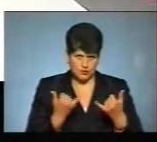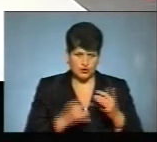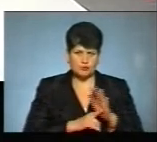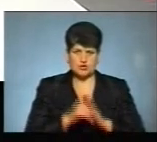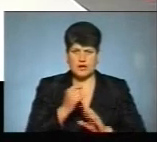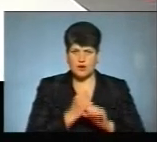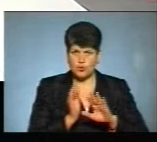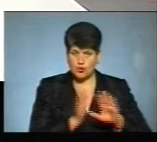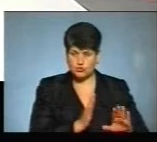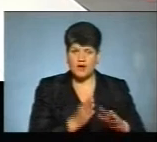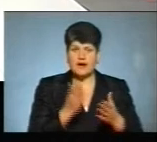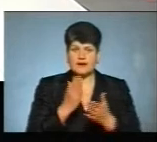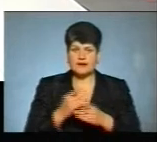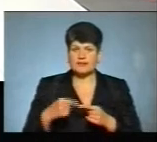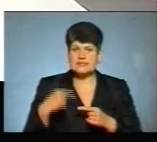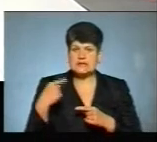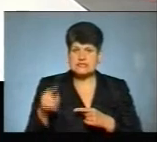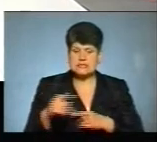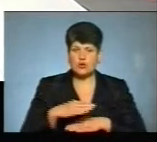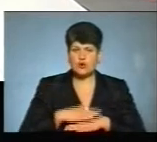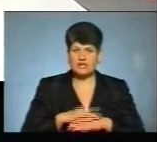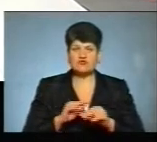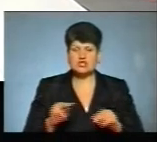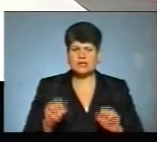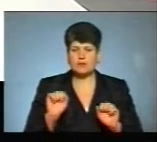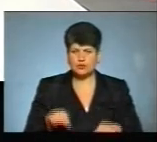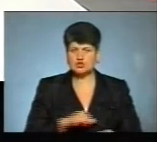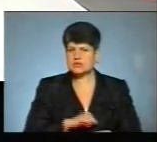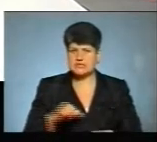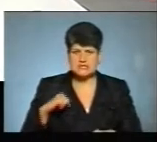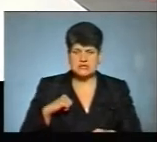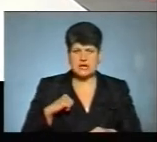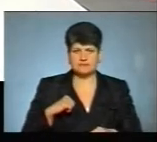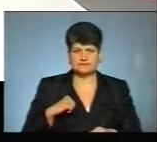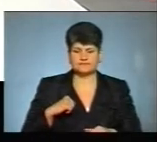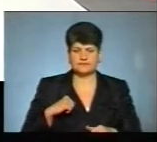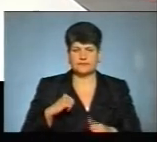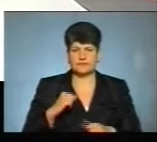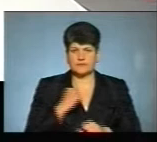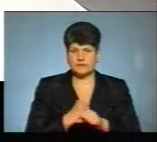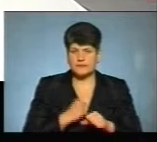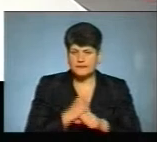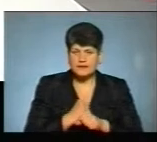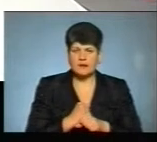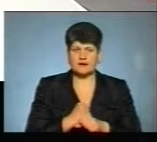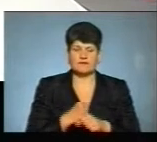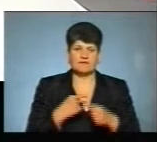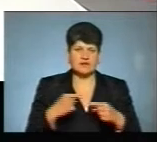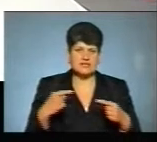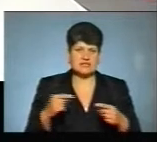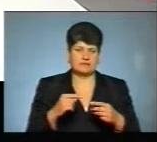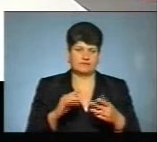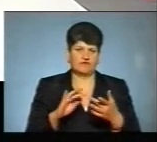роботу, а є дистанційні уроки, які вчитель може самостійно записувати, який може у різних